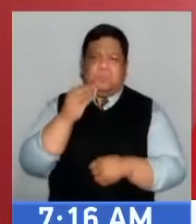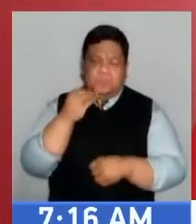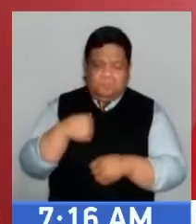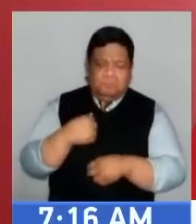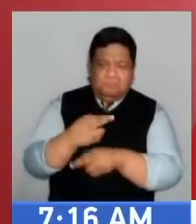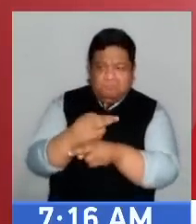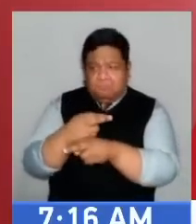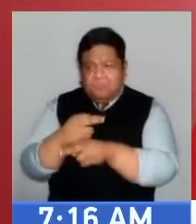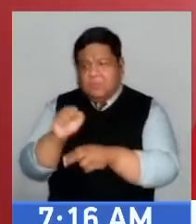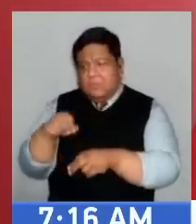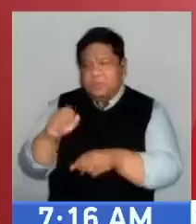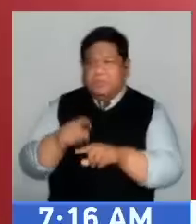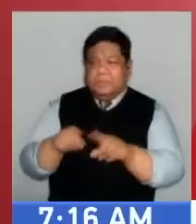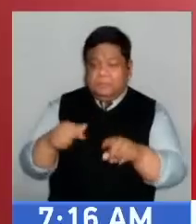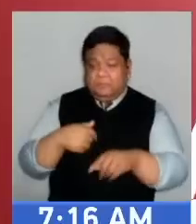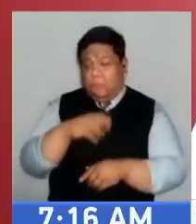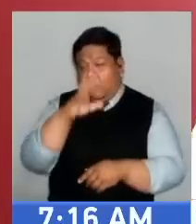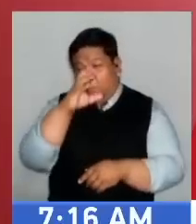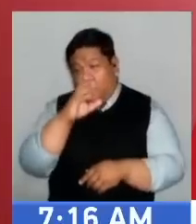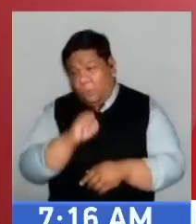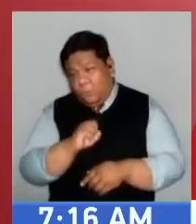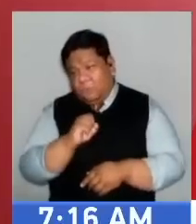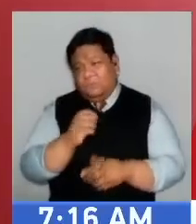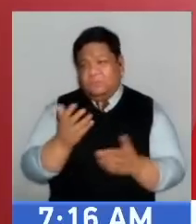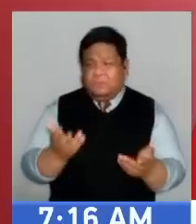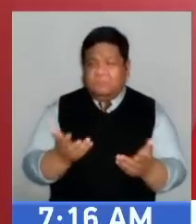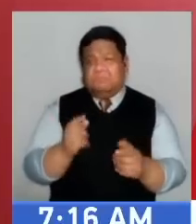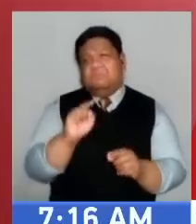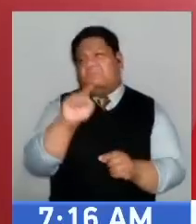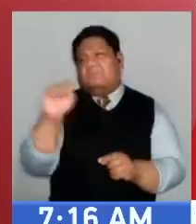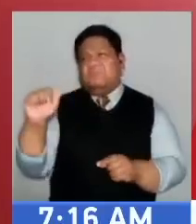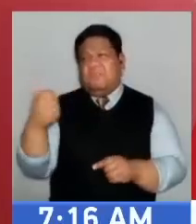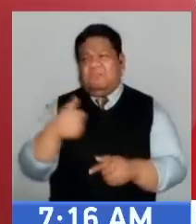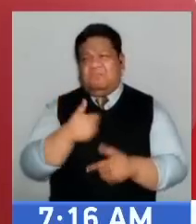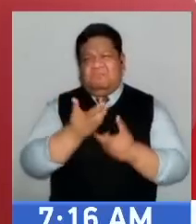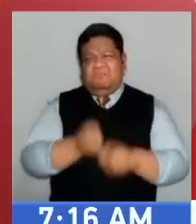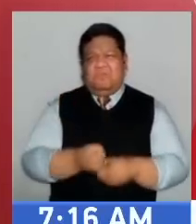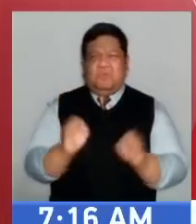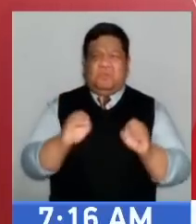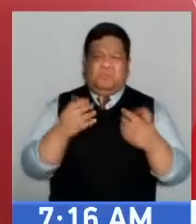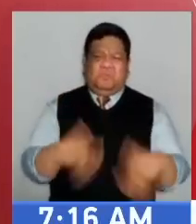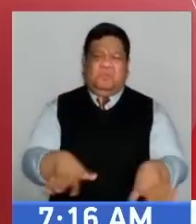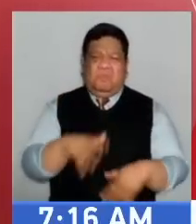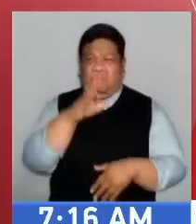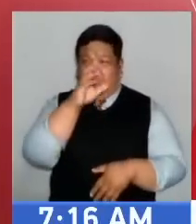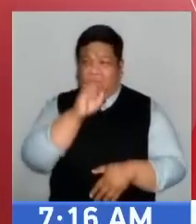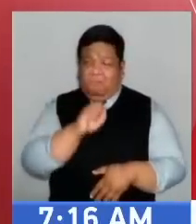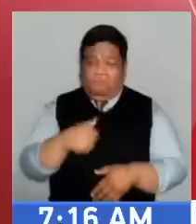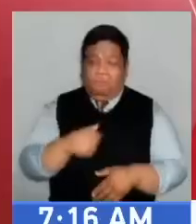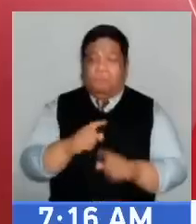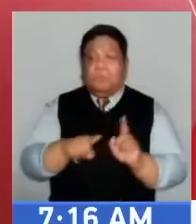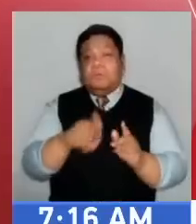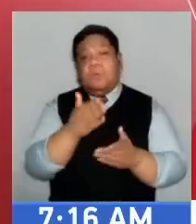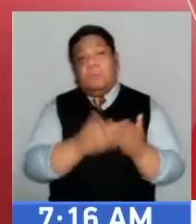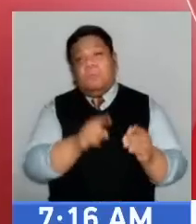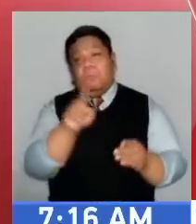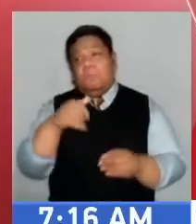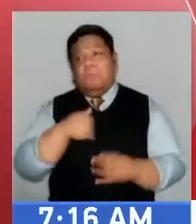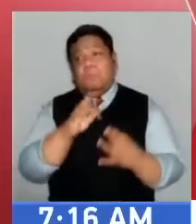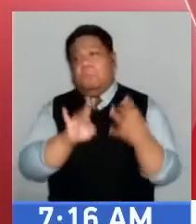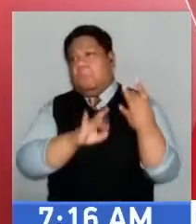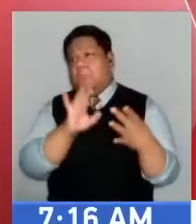edad ko, kumbaga yung iba, wala nang tiwala sa akin kasi matanda na ako. Pero yung iba, yung mga kaibigan ko, may tiwala pa rin